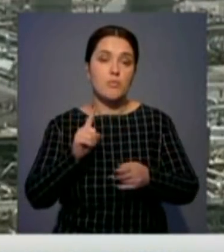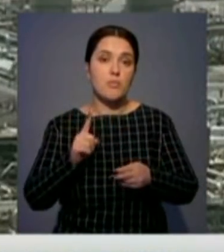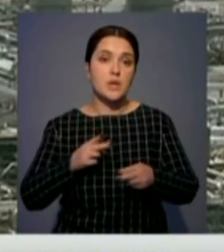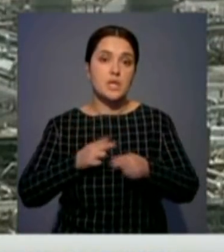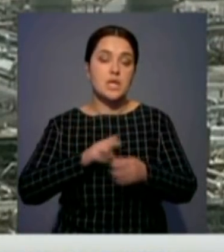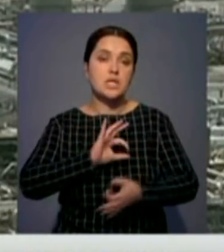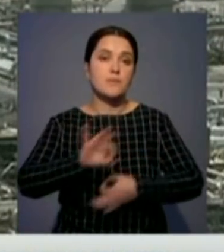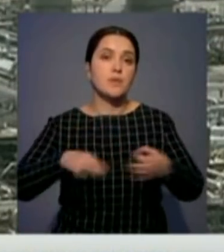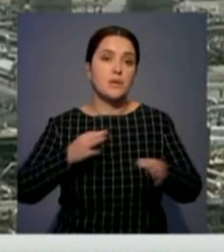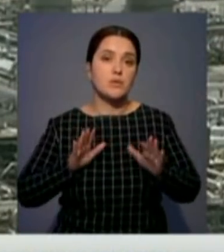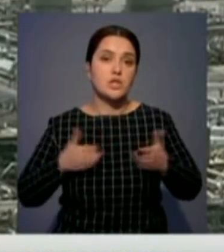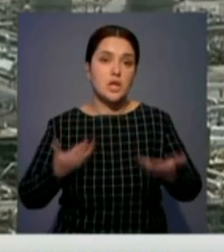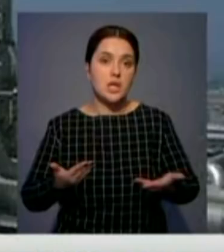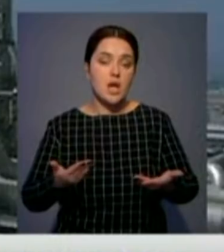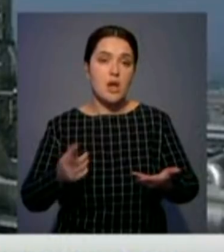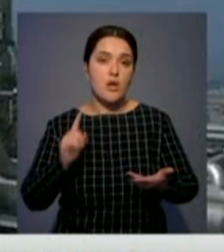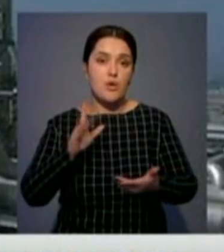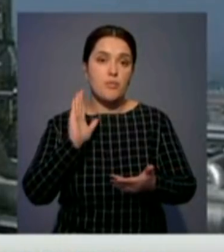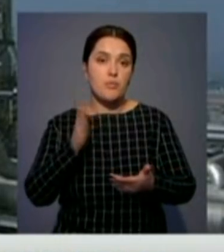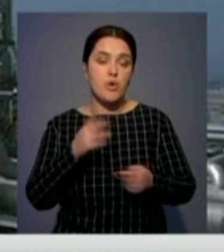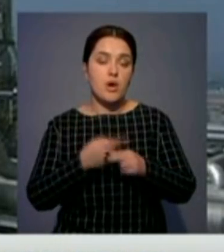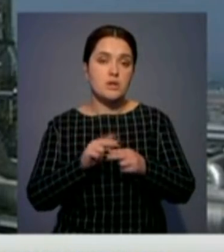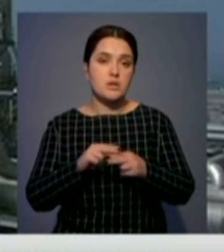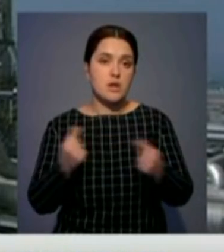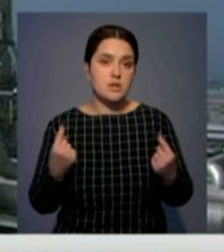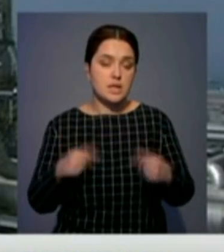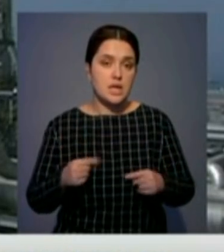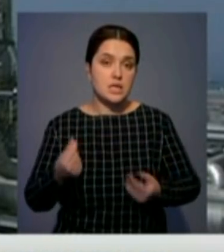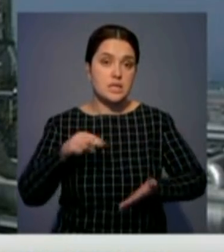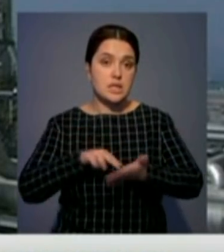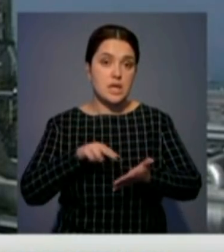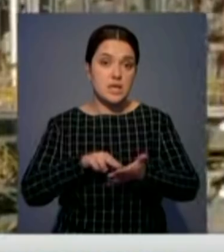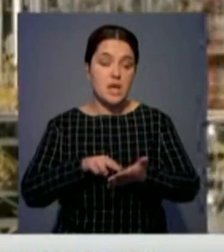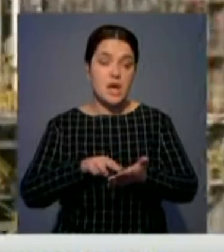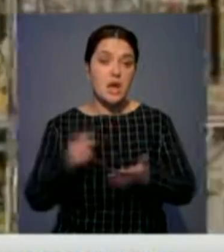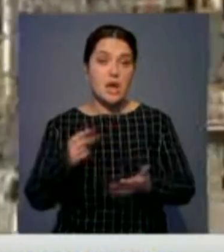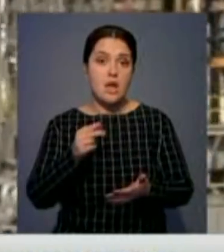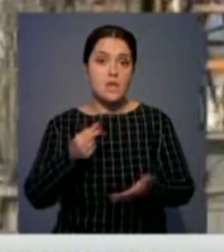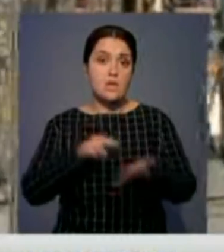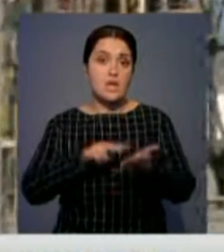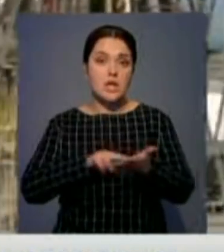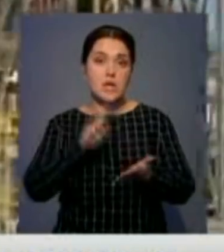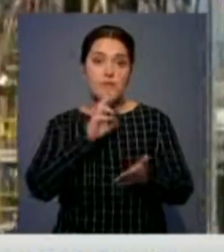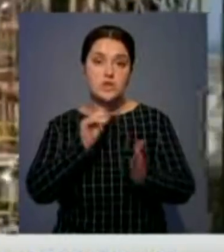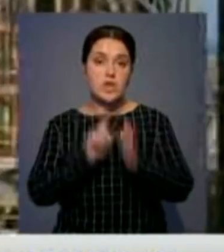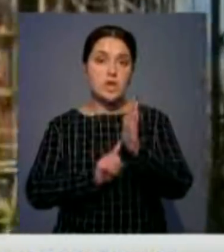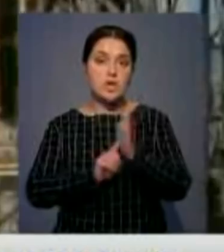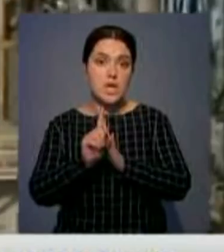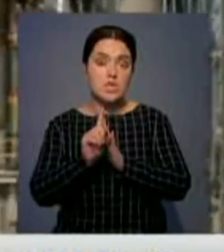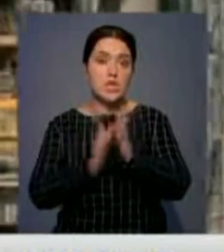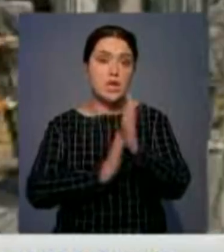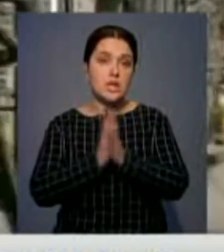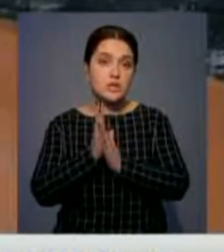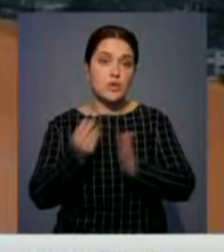чтобы предотвратить избыток предложения, что в свою очередь приведет к ослаблению цен. Между тем, на этом фоне цены на нефть начали